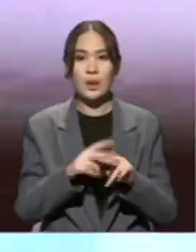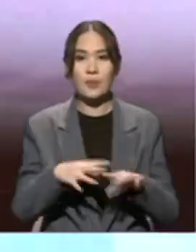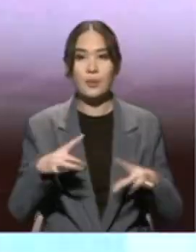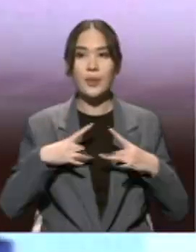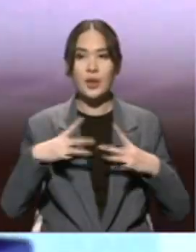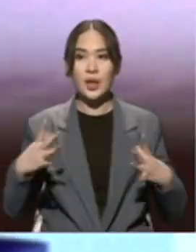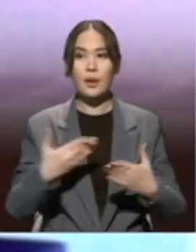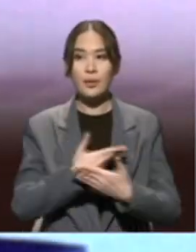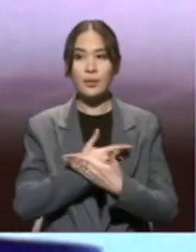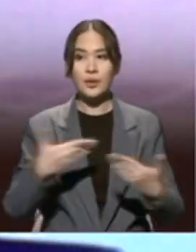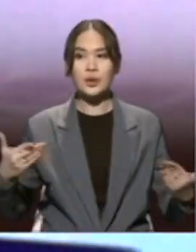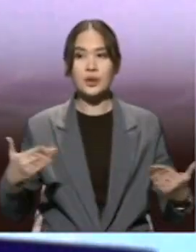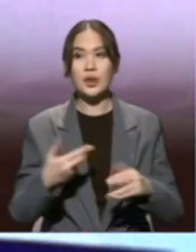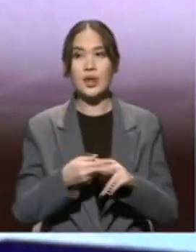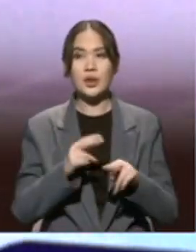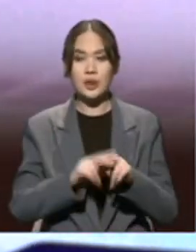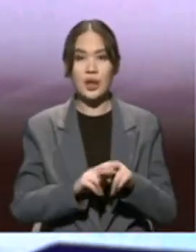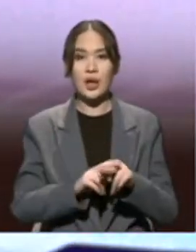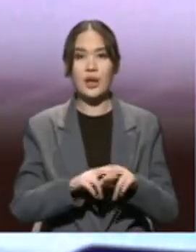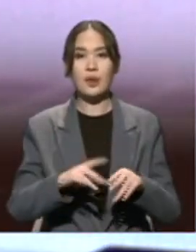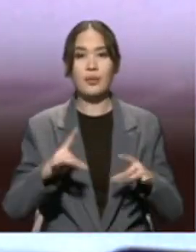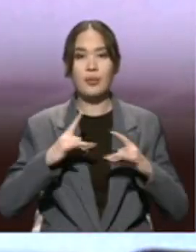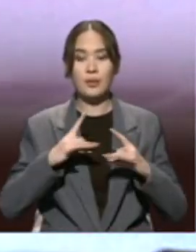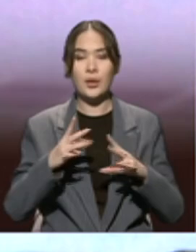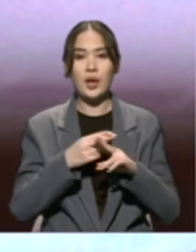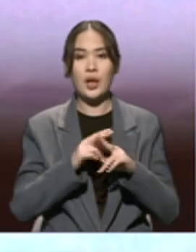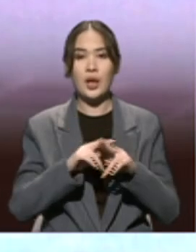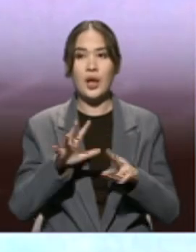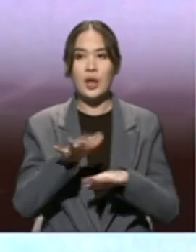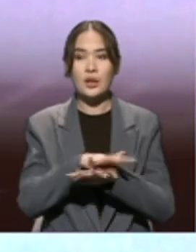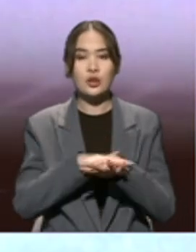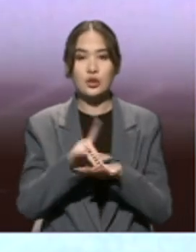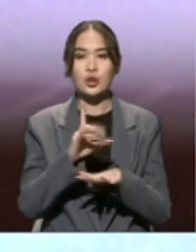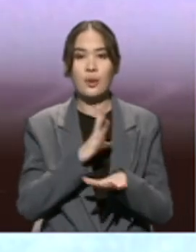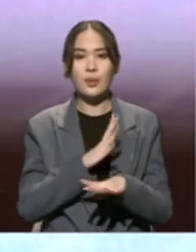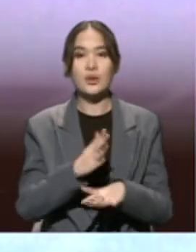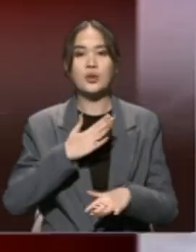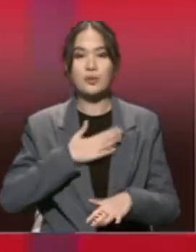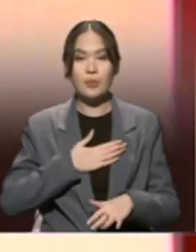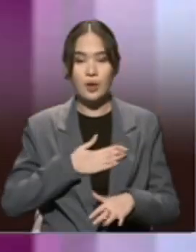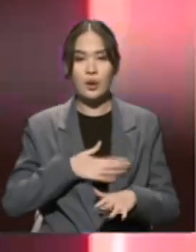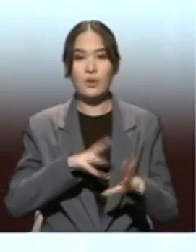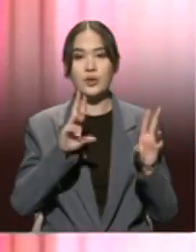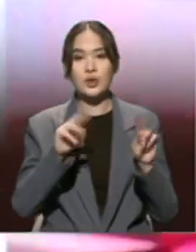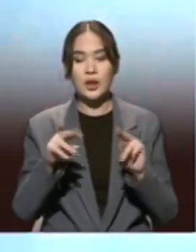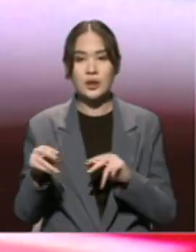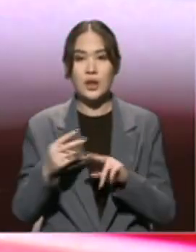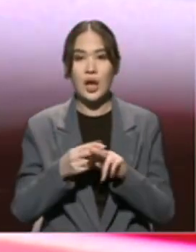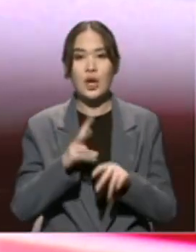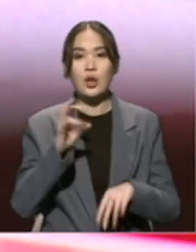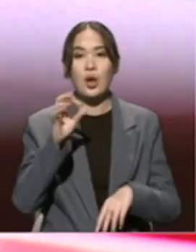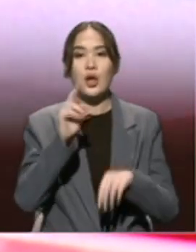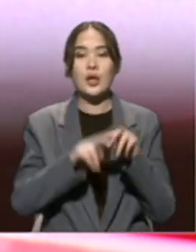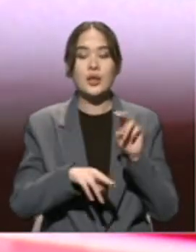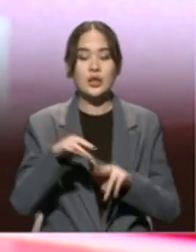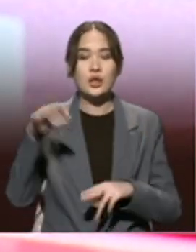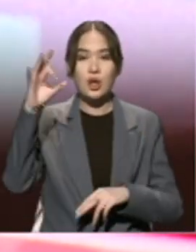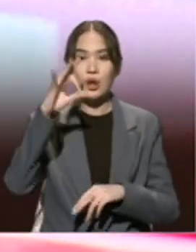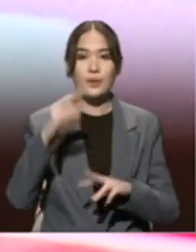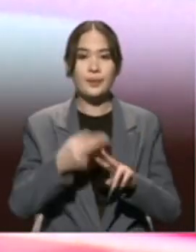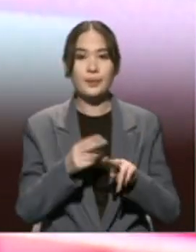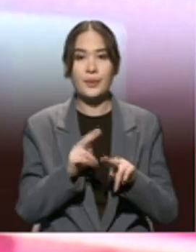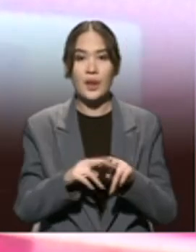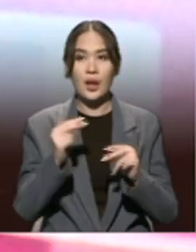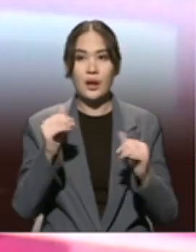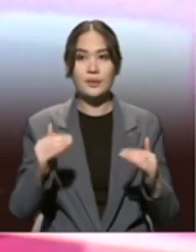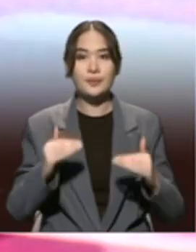мерекесімен құттықтаймын. Еліміз тыныш, халқымыз аман болсын ең бастысы. Иә, енді айтып жатыр құрылысшылар жаңағы көтеріп жатыр баған деп. Өйткені